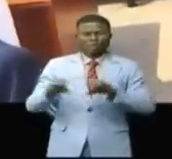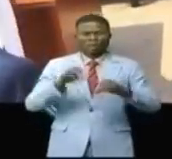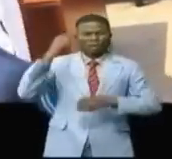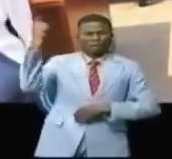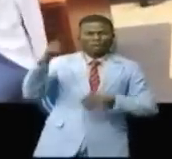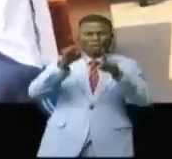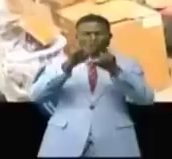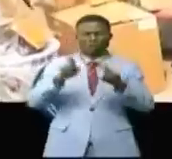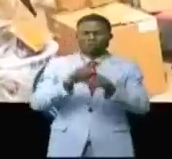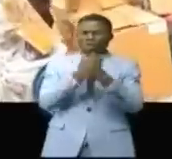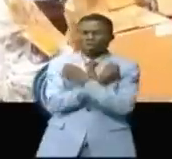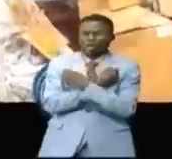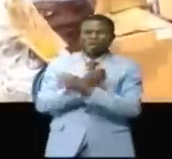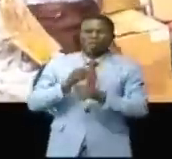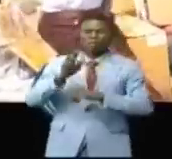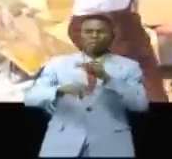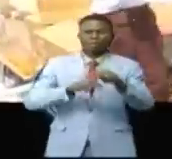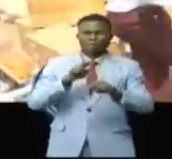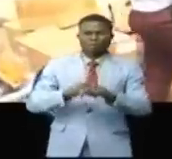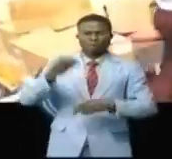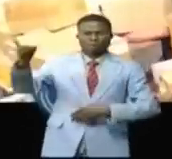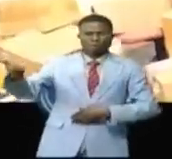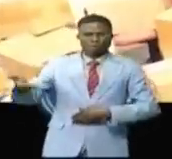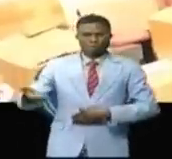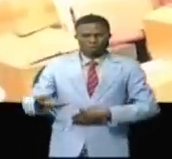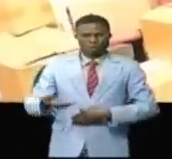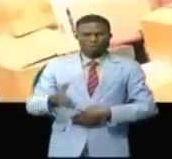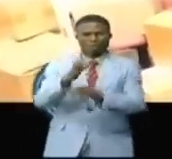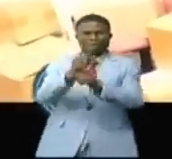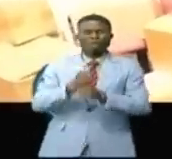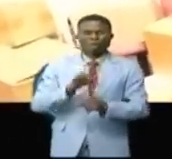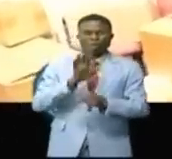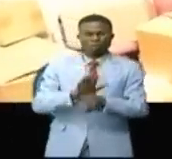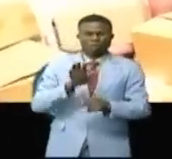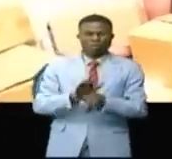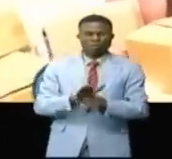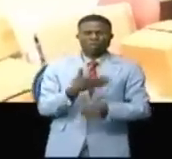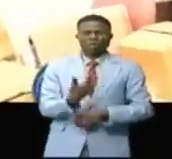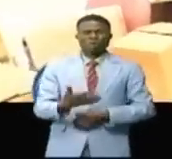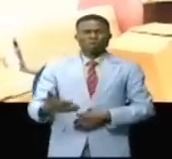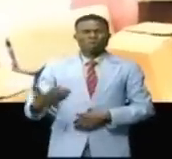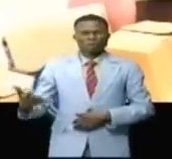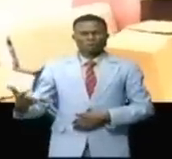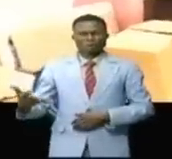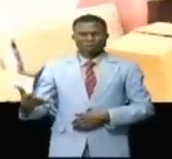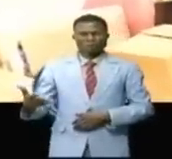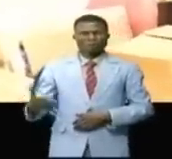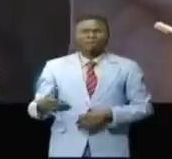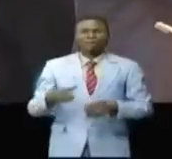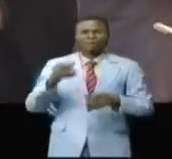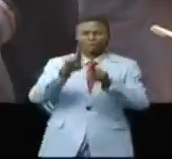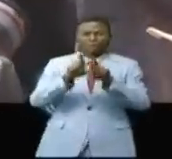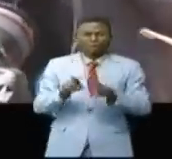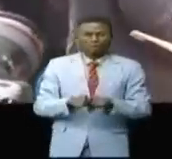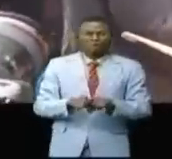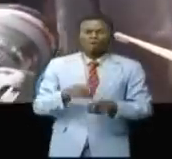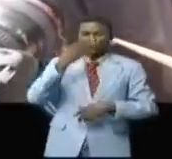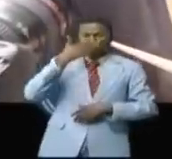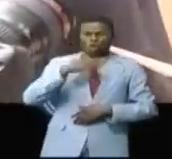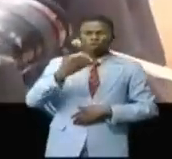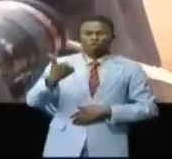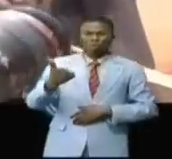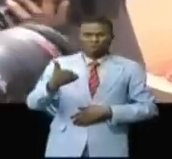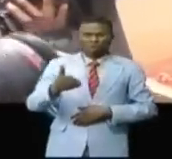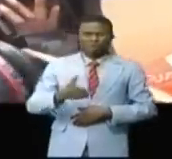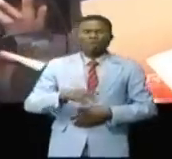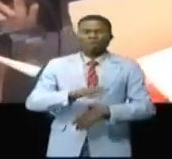solidarité nationale a reçu et remis officiellement un lot important des matériels et équipements médicaux et orthopédiques